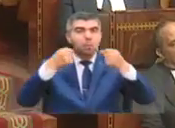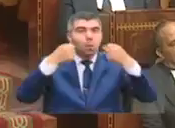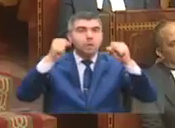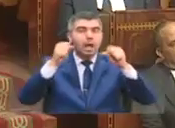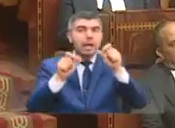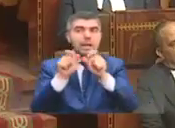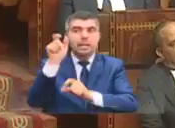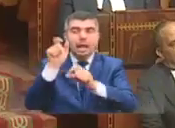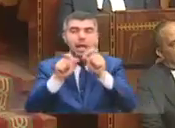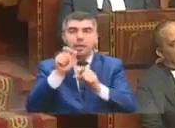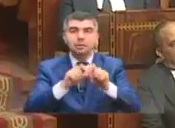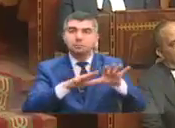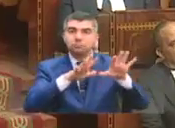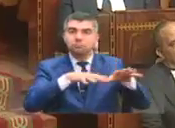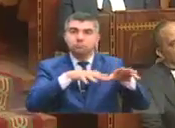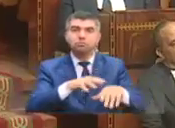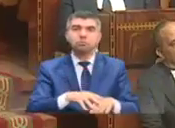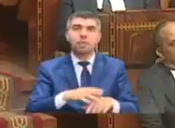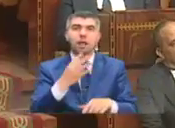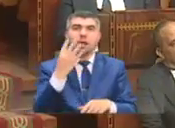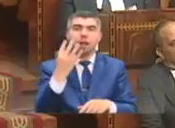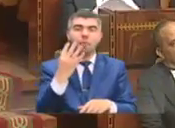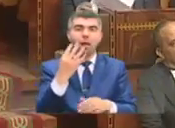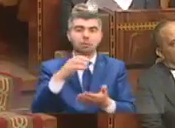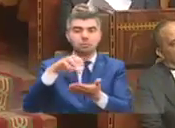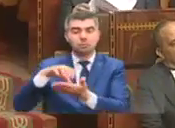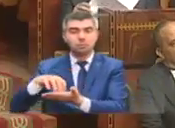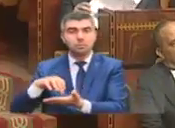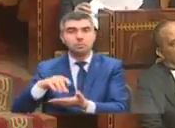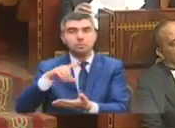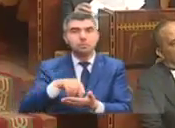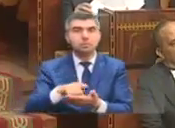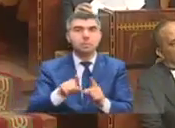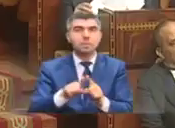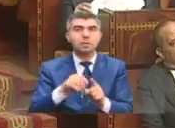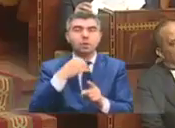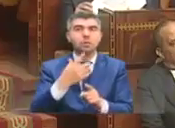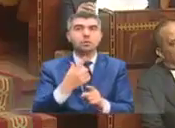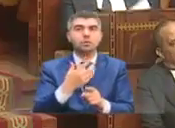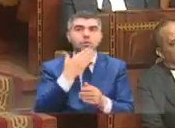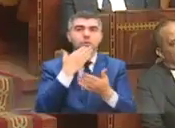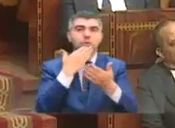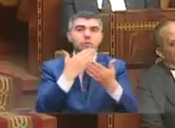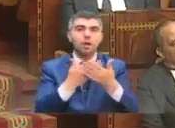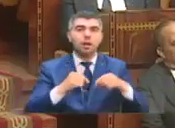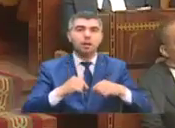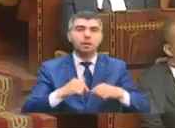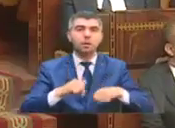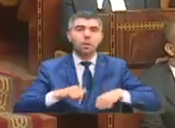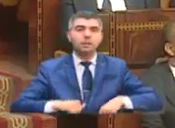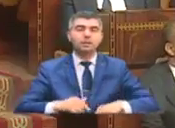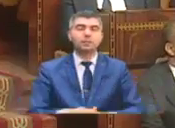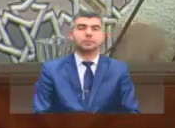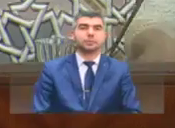التي تحيط بها اربع سدود فقط لسد تلي، فهذا مطلوب مشروع. ونشكركم سيده كاتبه الدوله.